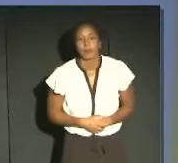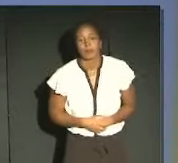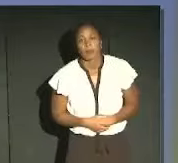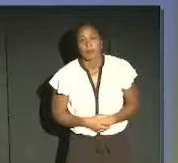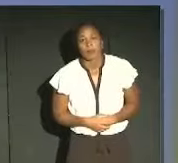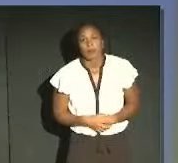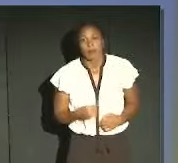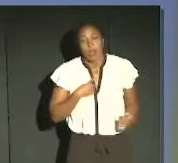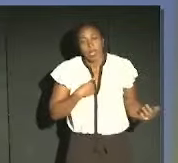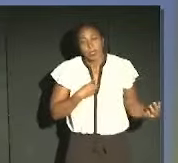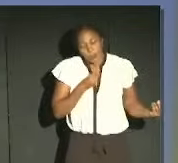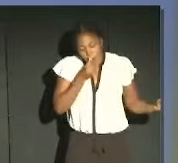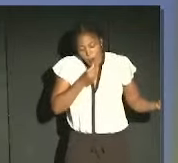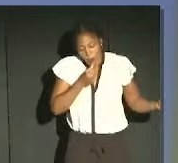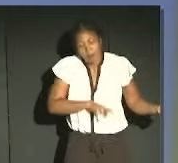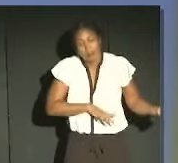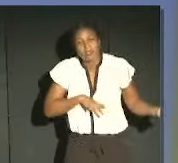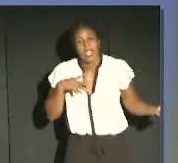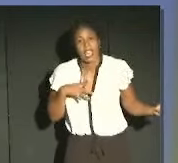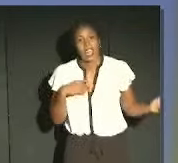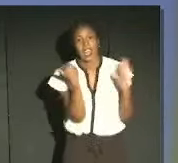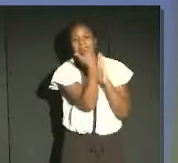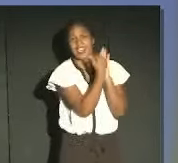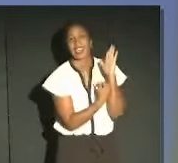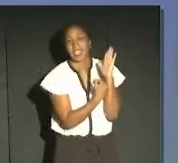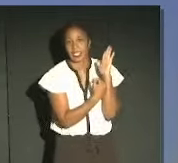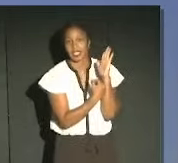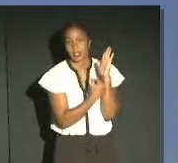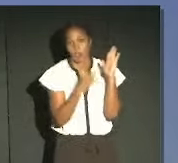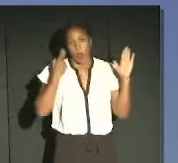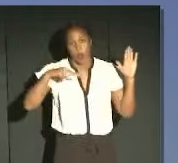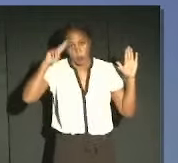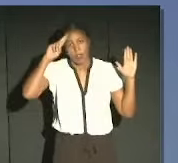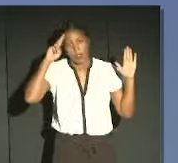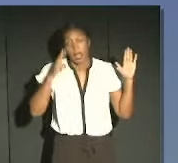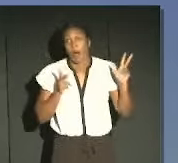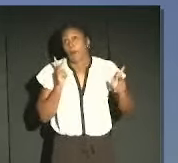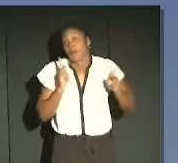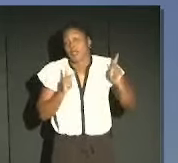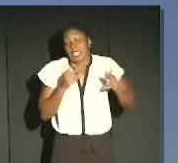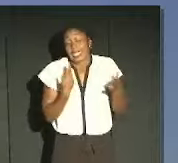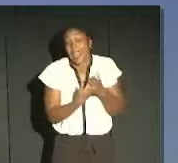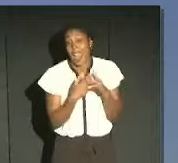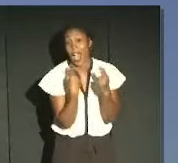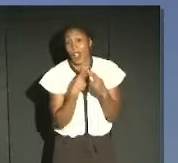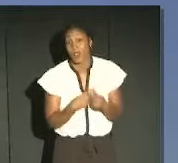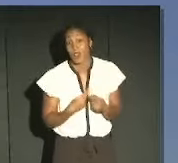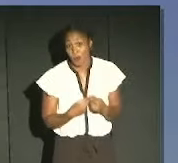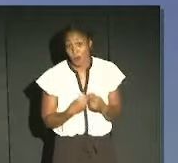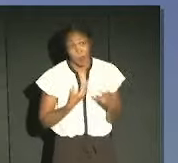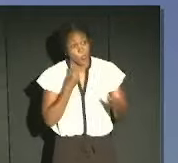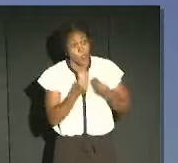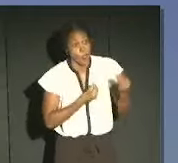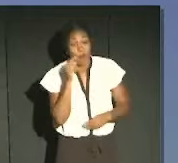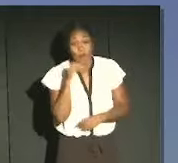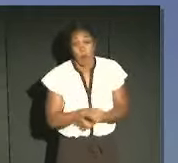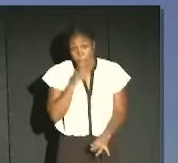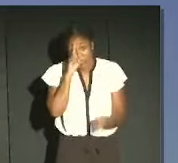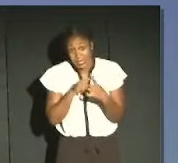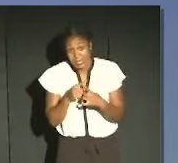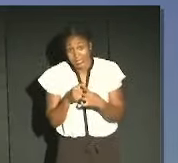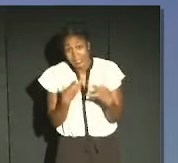quel point je suis honoré que sur notre liste européenne et peut-être est-ce un argument qu'il faut aussi donner aux gens pour les